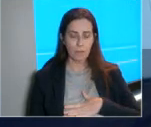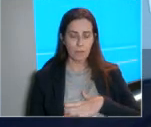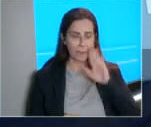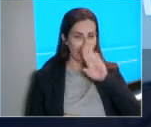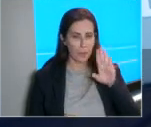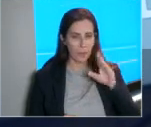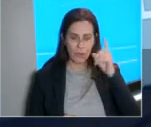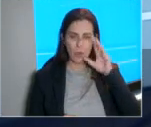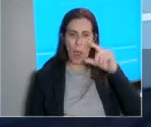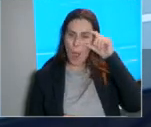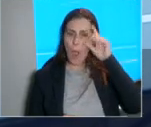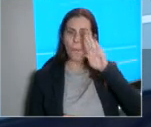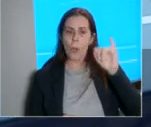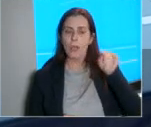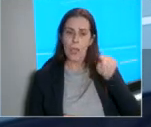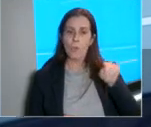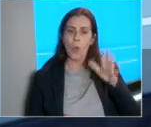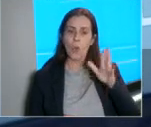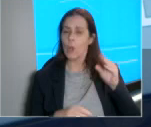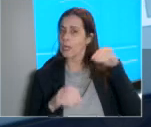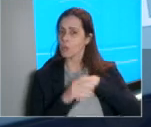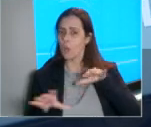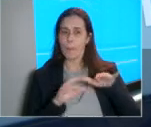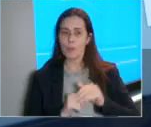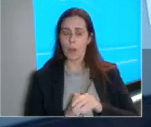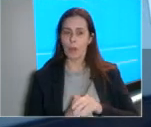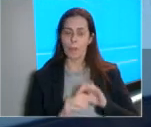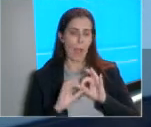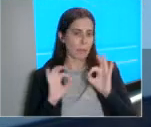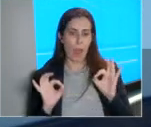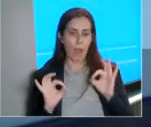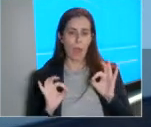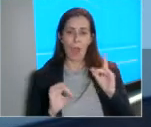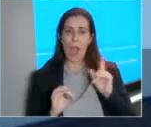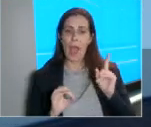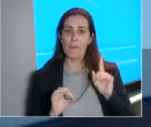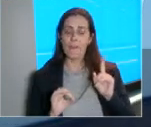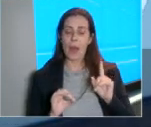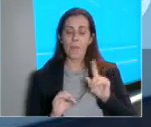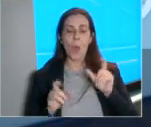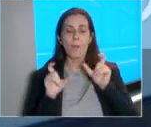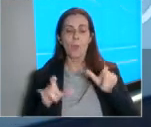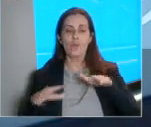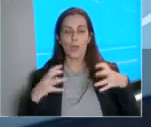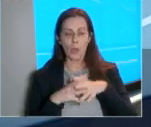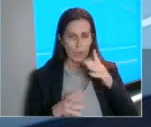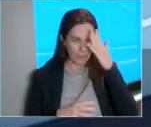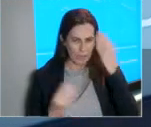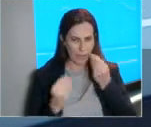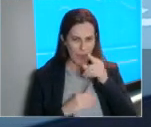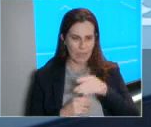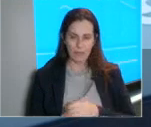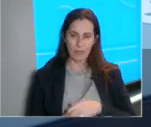לי שהוזכר שמו של יעלון, אז הם אולי לא ייכנסו לממשלה בשלב הראשון, אבל הם לא ימנעו ממשלת אחדות. אתה מכיר תרחיש